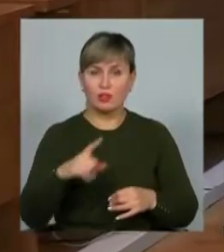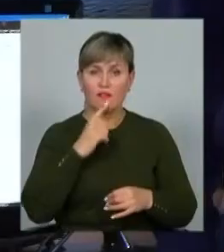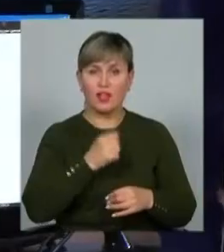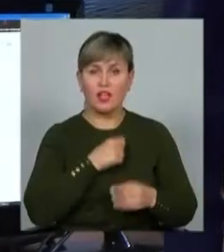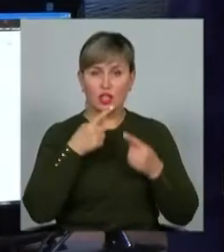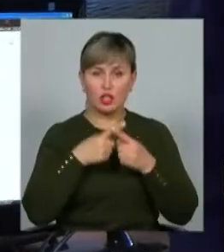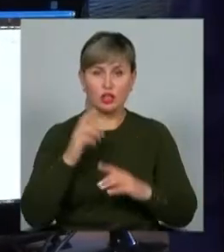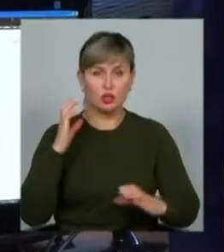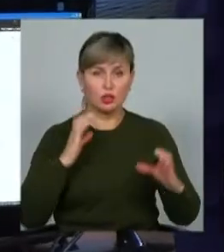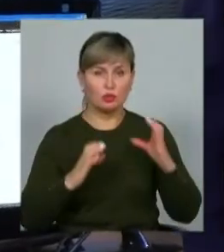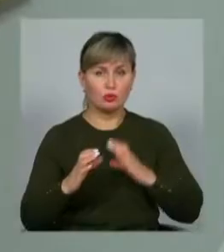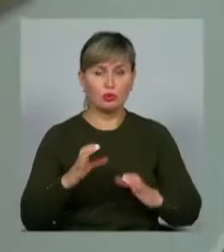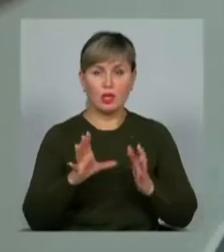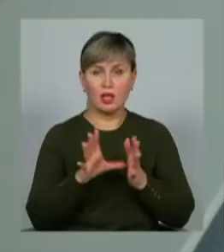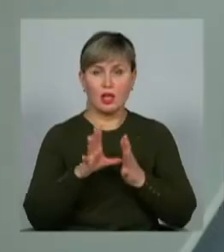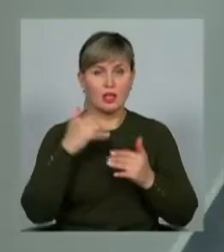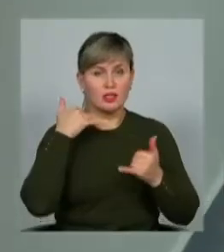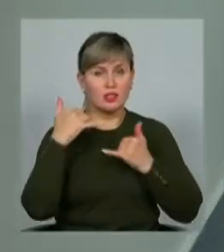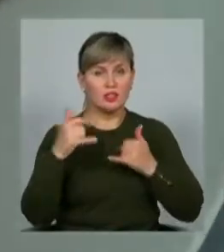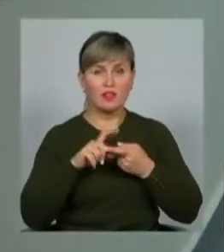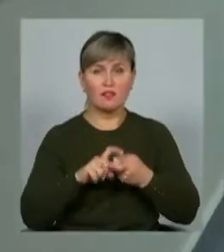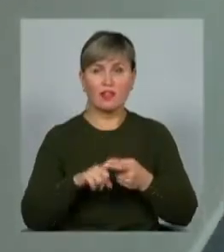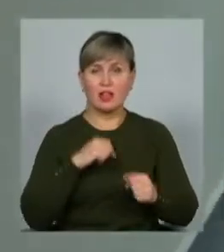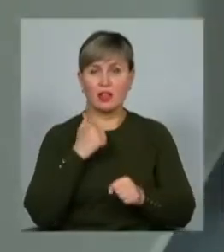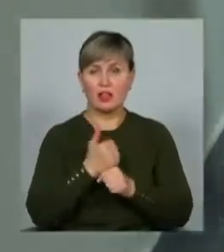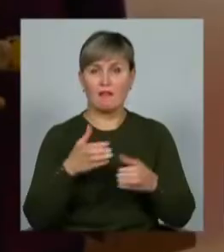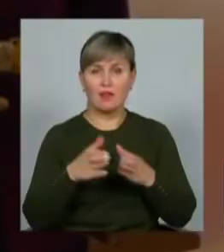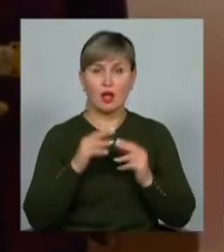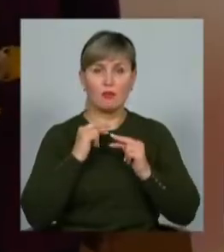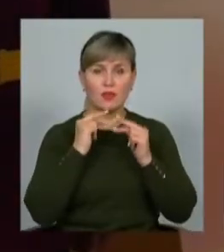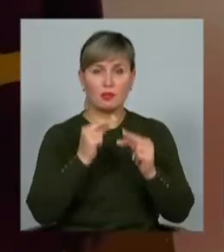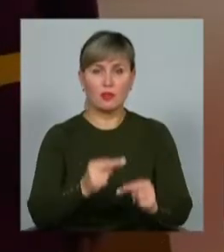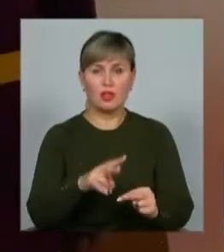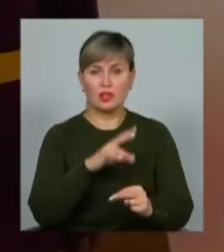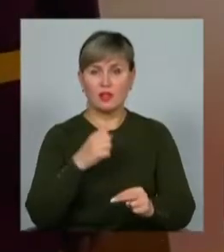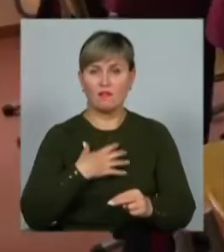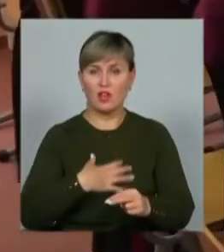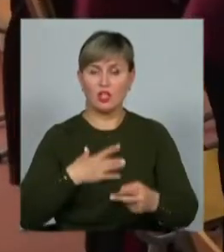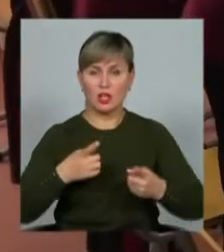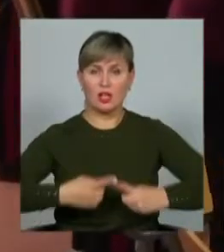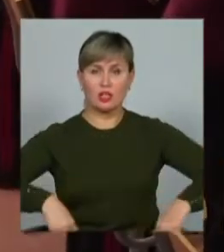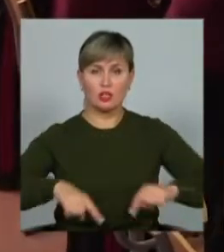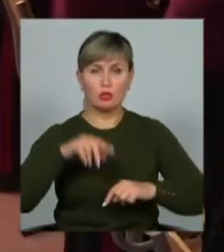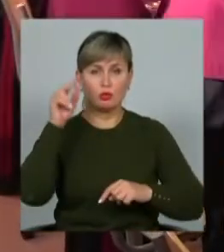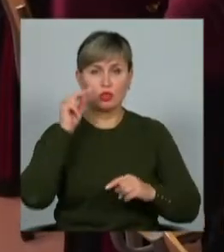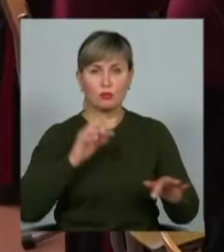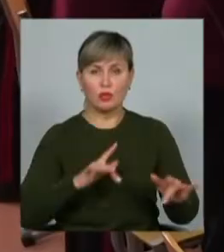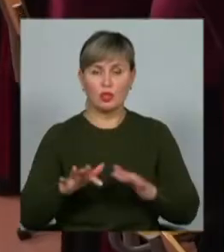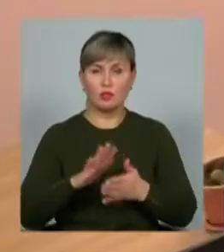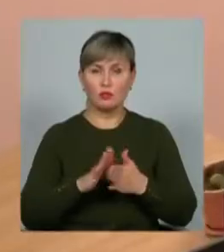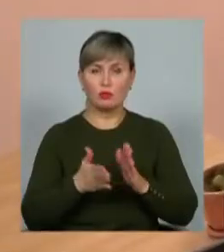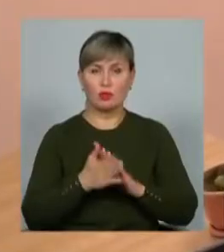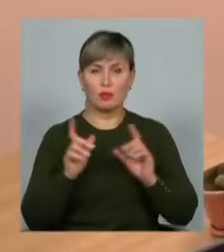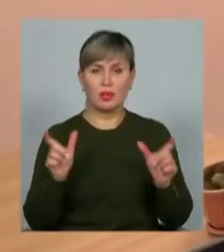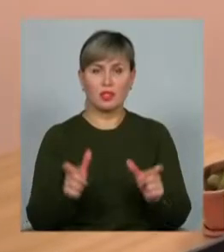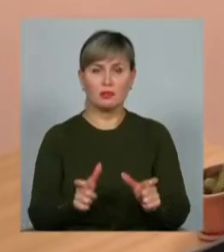военно-инженерного института радиоэлектроники и связи глава оборонного ведомства обратил внимание на важность организации учебного процесса в условиях